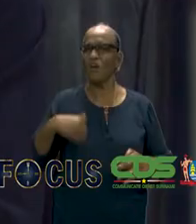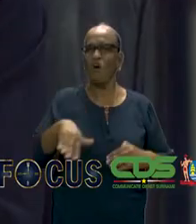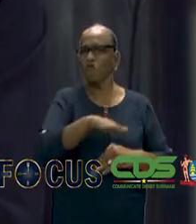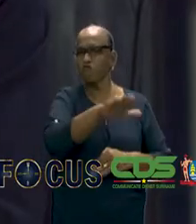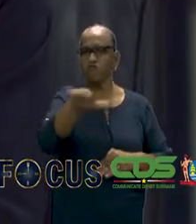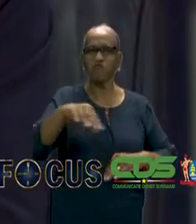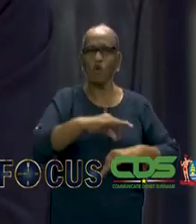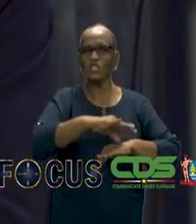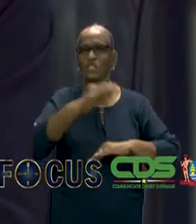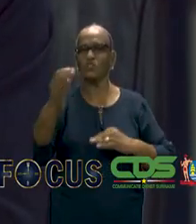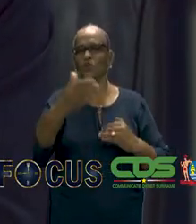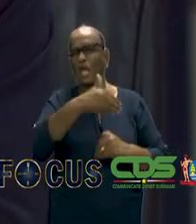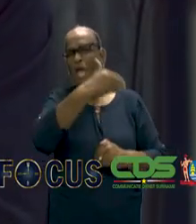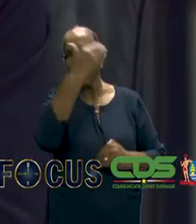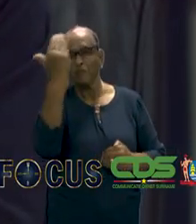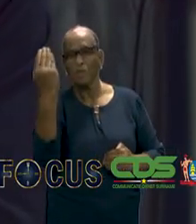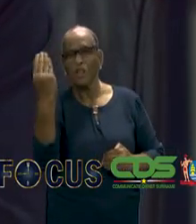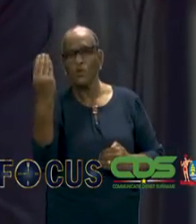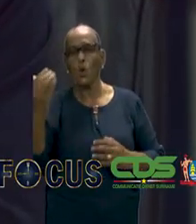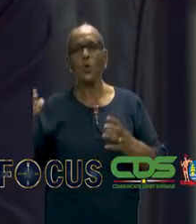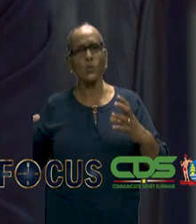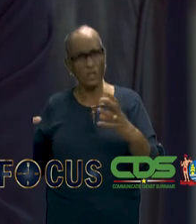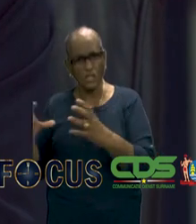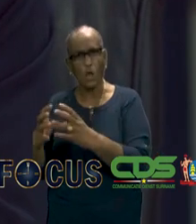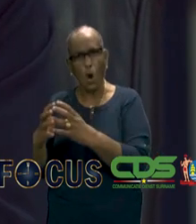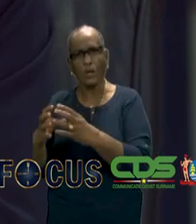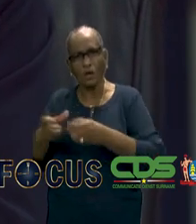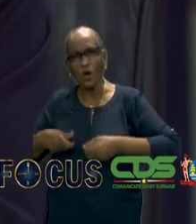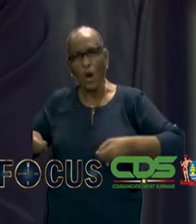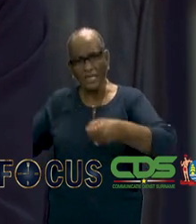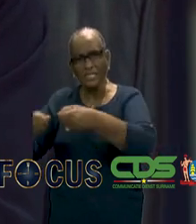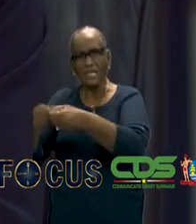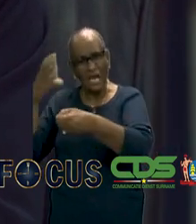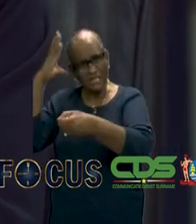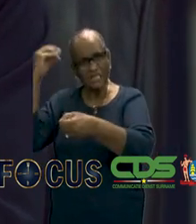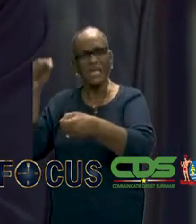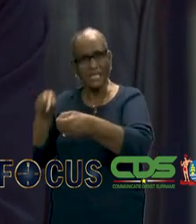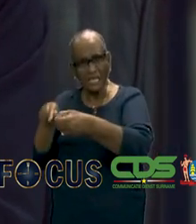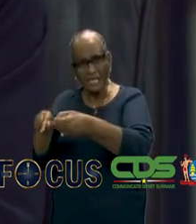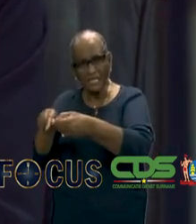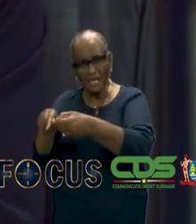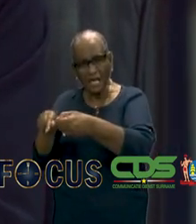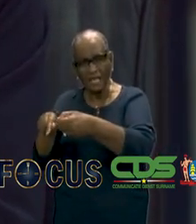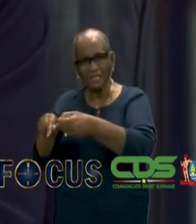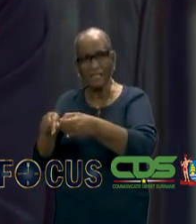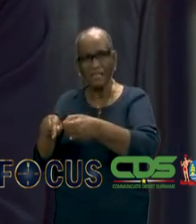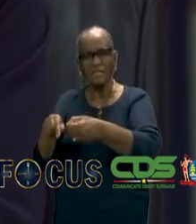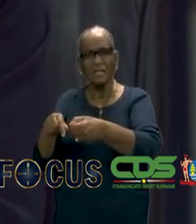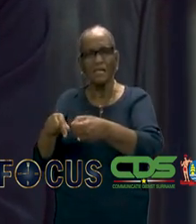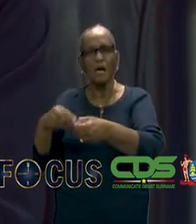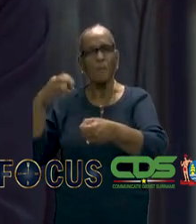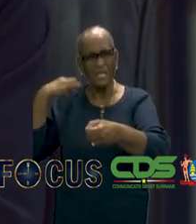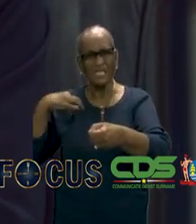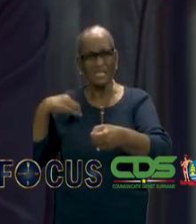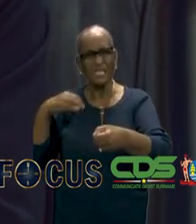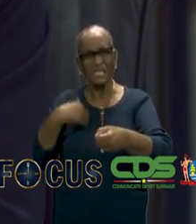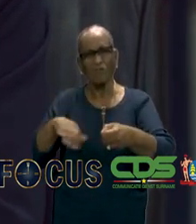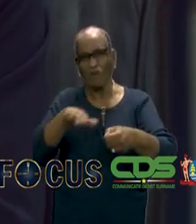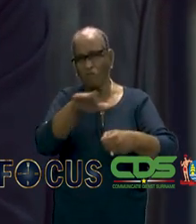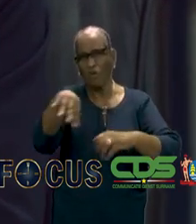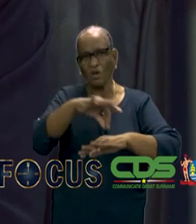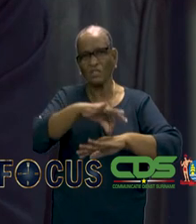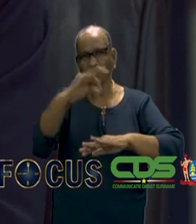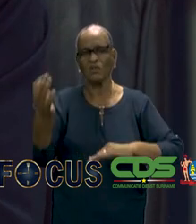Milieu, het belangrijkste orgaan, onafhankelijk van het ministerie van Volksgezondheid, welke advies geeft aan de